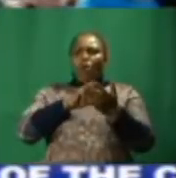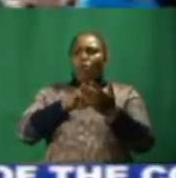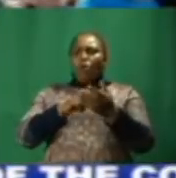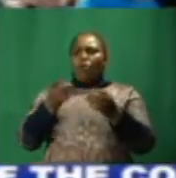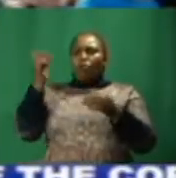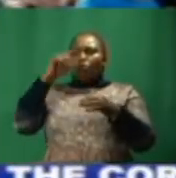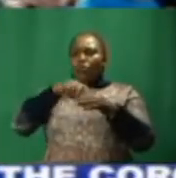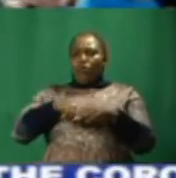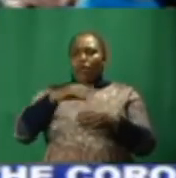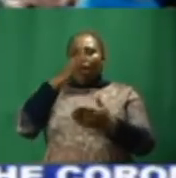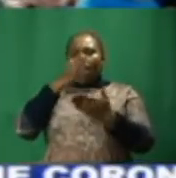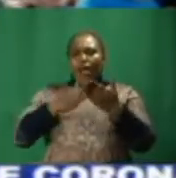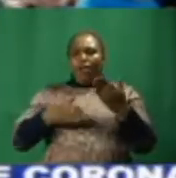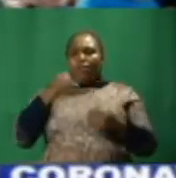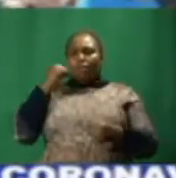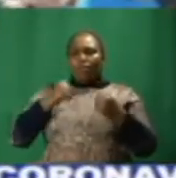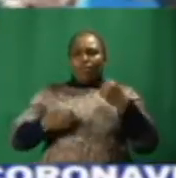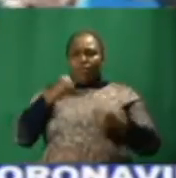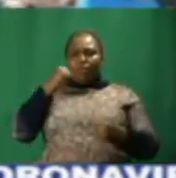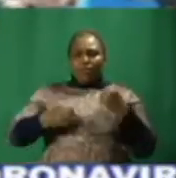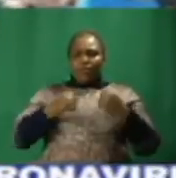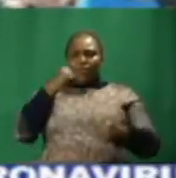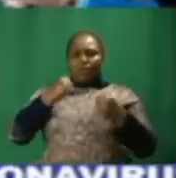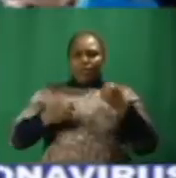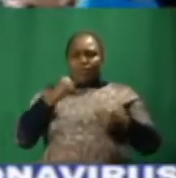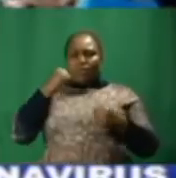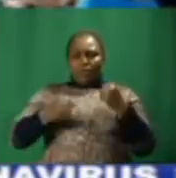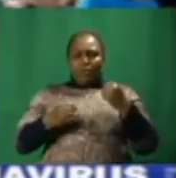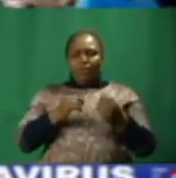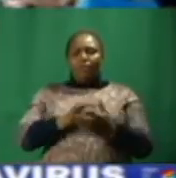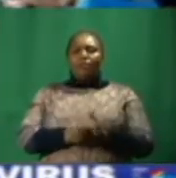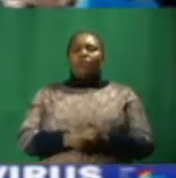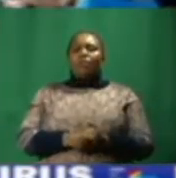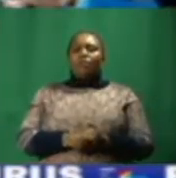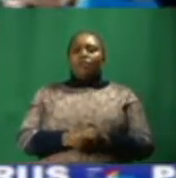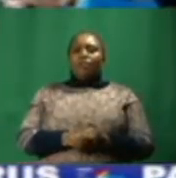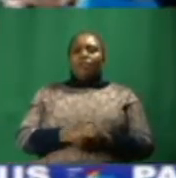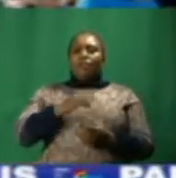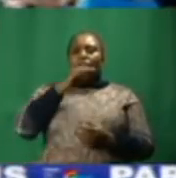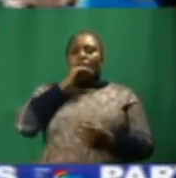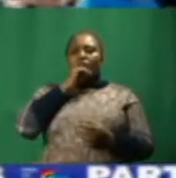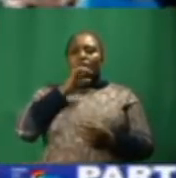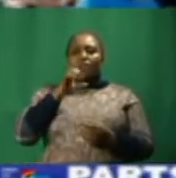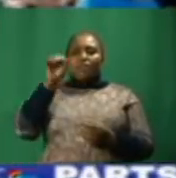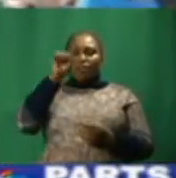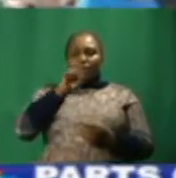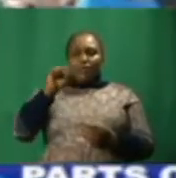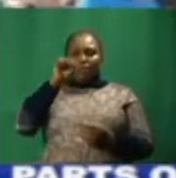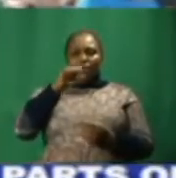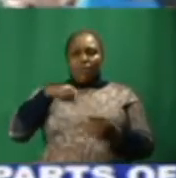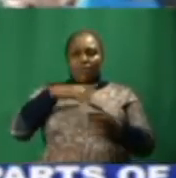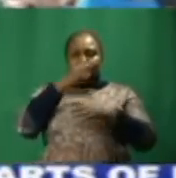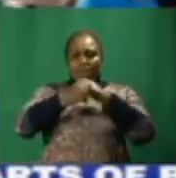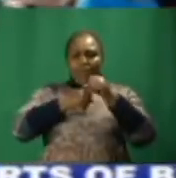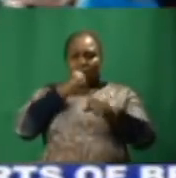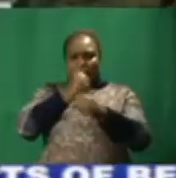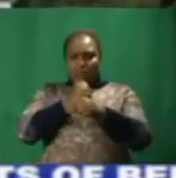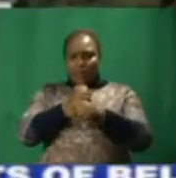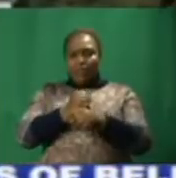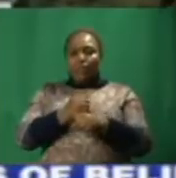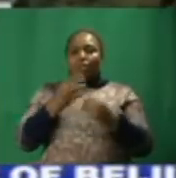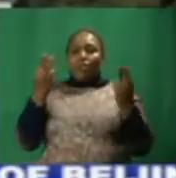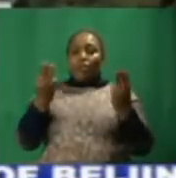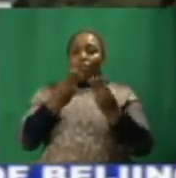marathon mhla tilishumi nakuthathu enyangeni yenyoni kuwo lo mnyaka losetulu. Labaphethe